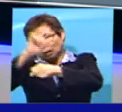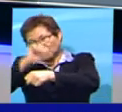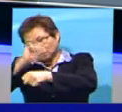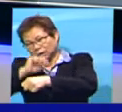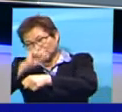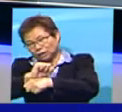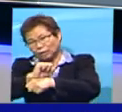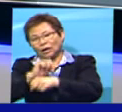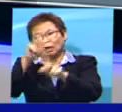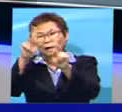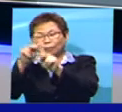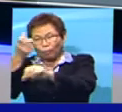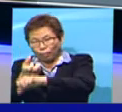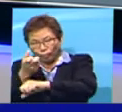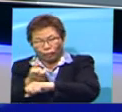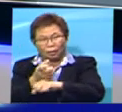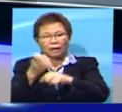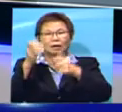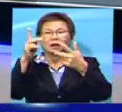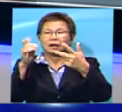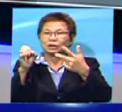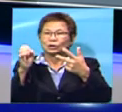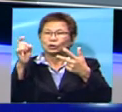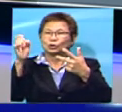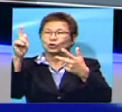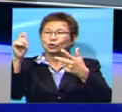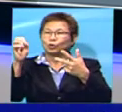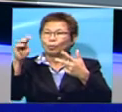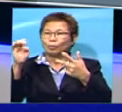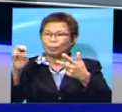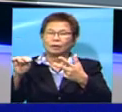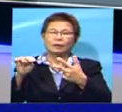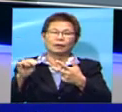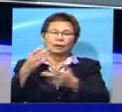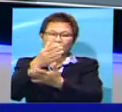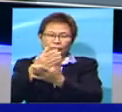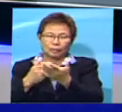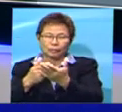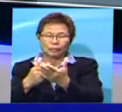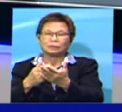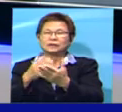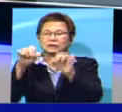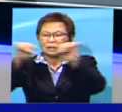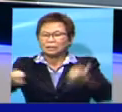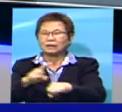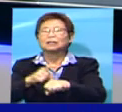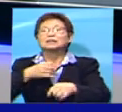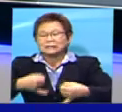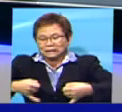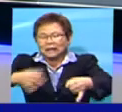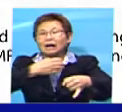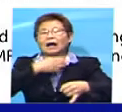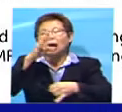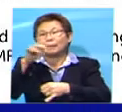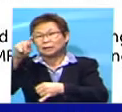Delima, Kampung Batu, Kentonmen dan stesen separa tenggelam di Jalan Ipoh. Dalam satu kenyataannya, MRT